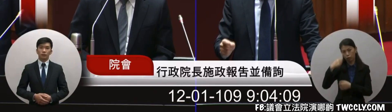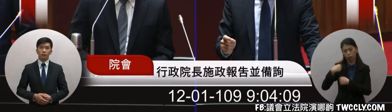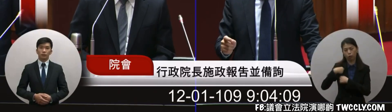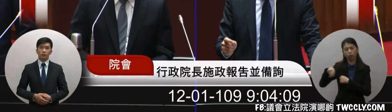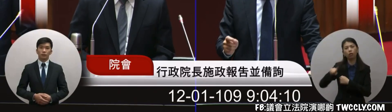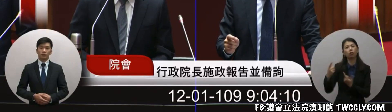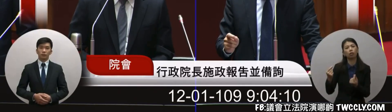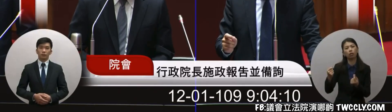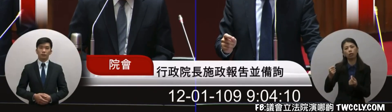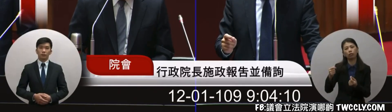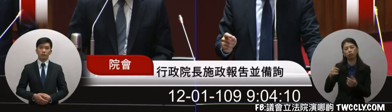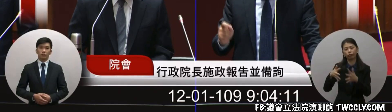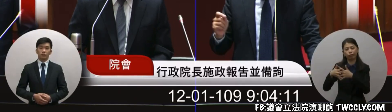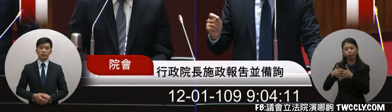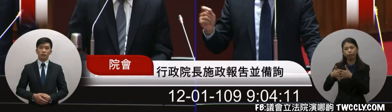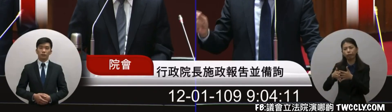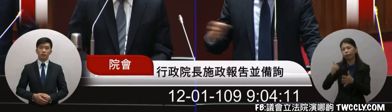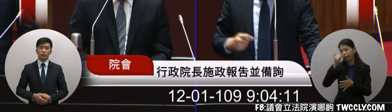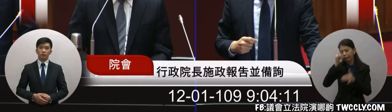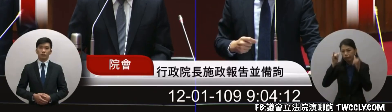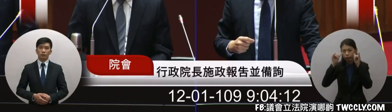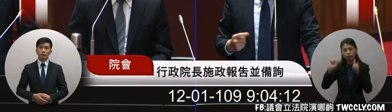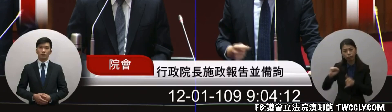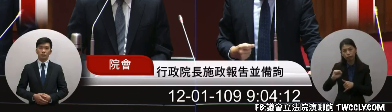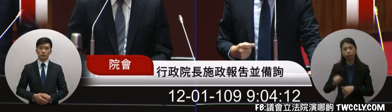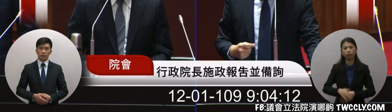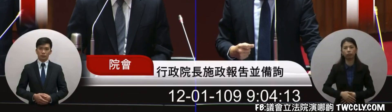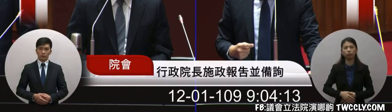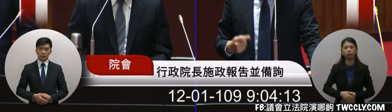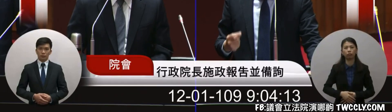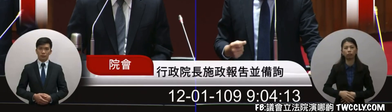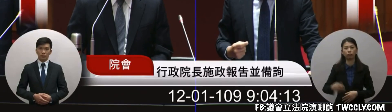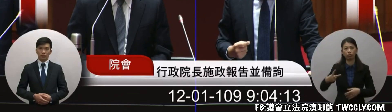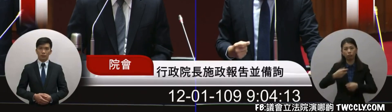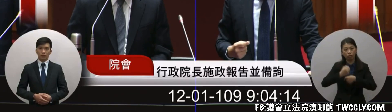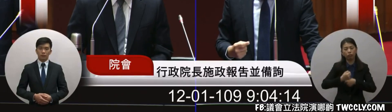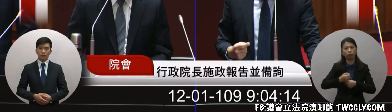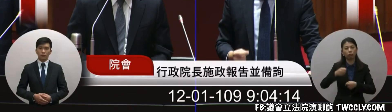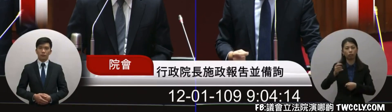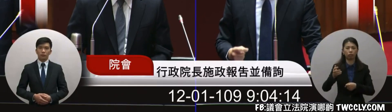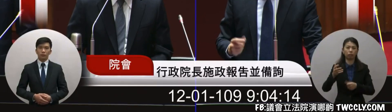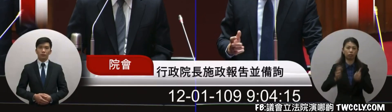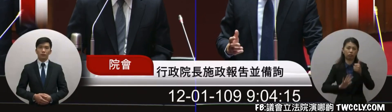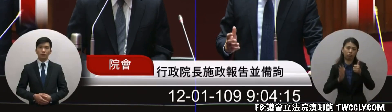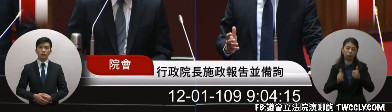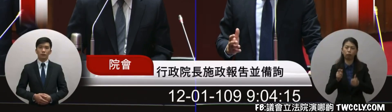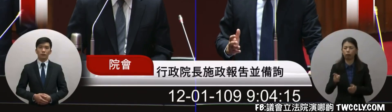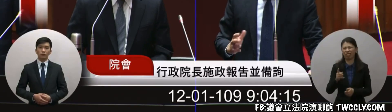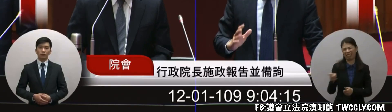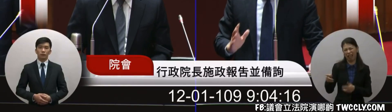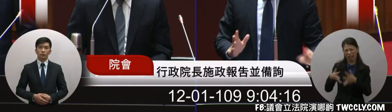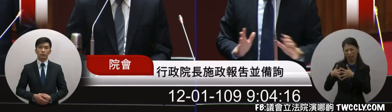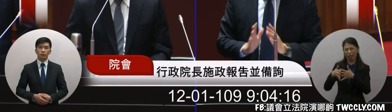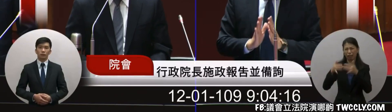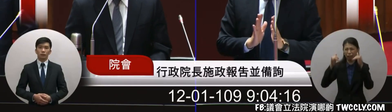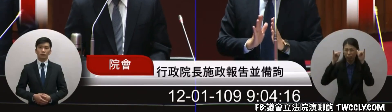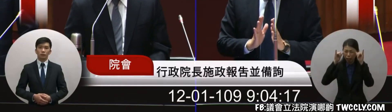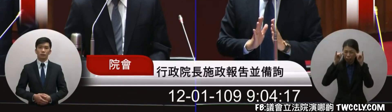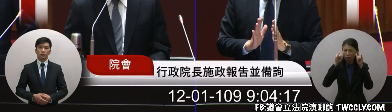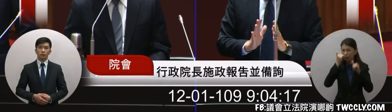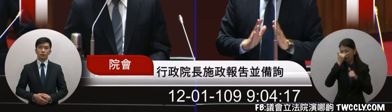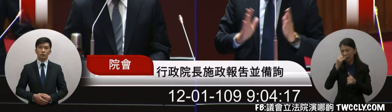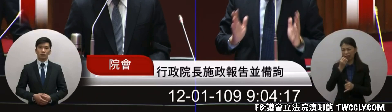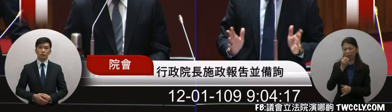的 CAS 标章的产品。那我们的冯主委更直接说哈，他是不太敢吃这个哈。好，那其实这也就